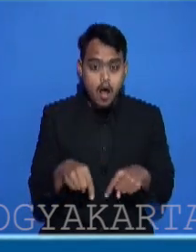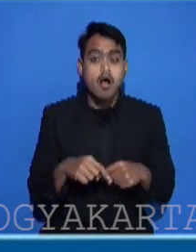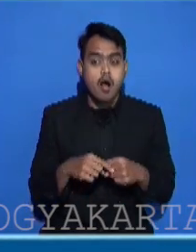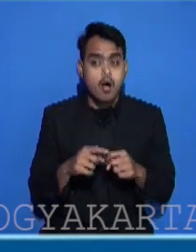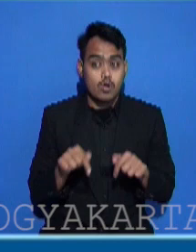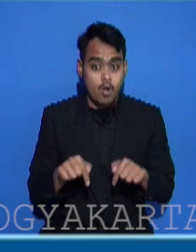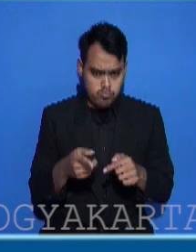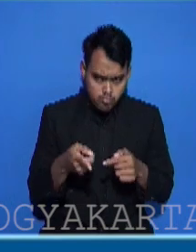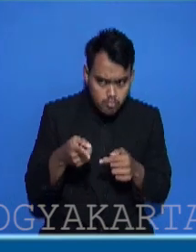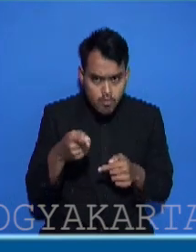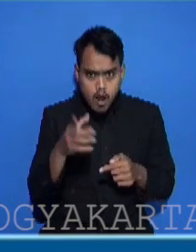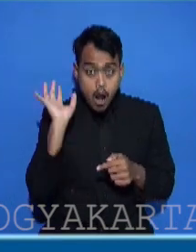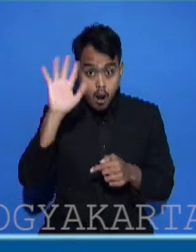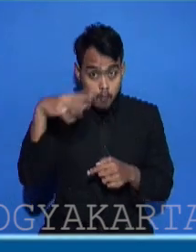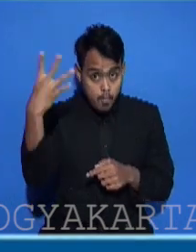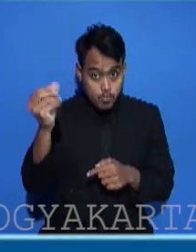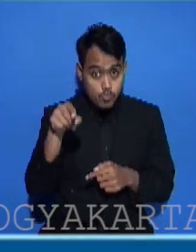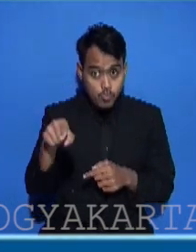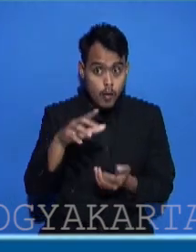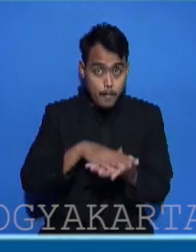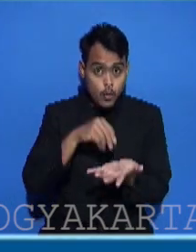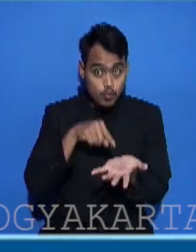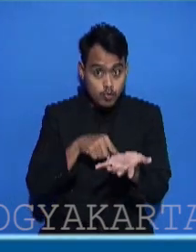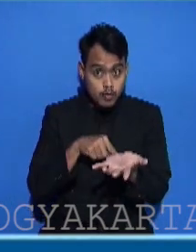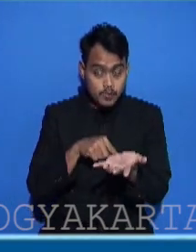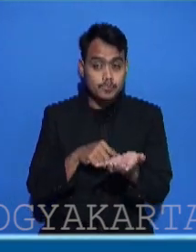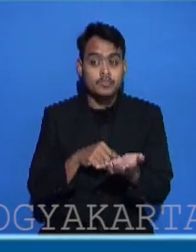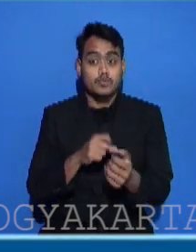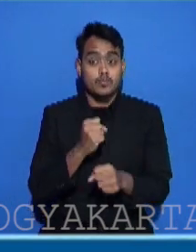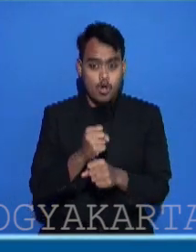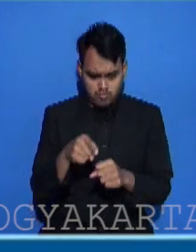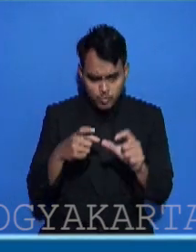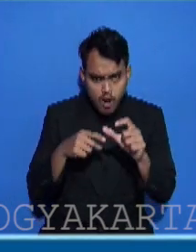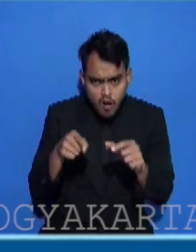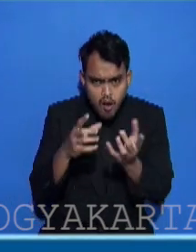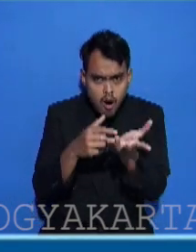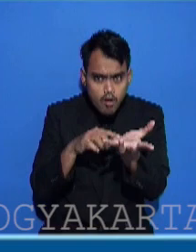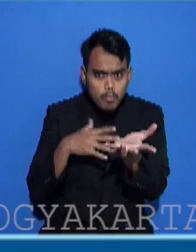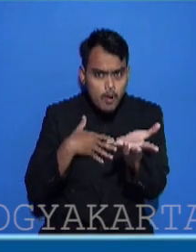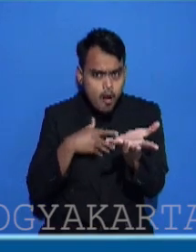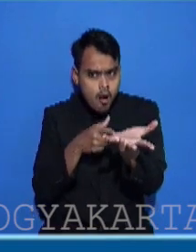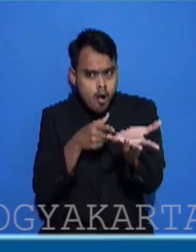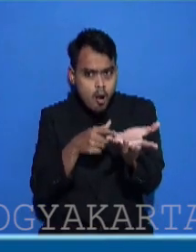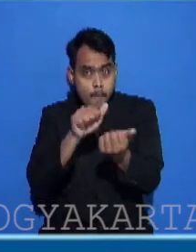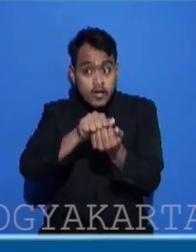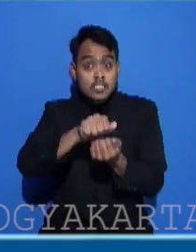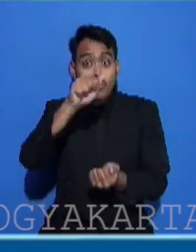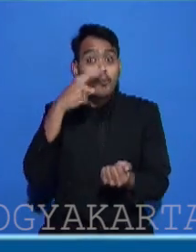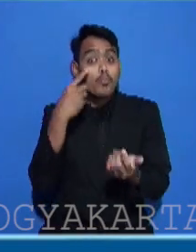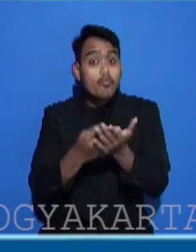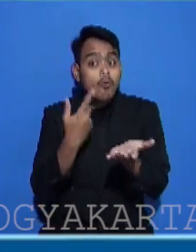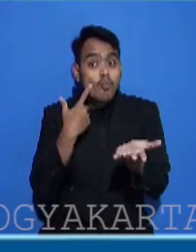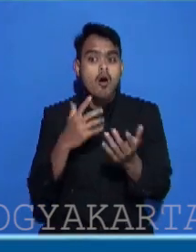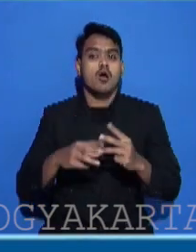lalater perkampungan industri kecil Gunung Sempu nate pikantuk panglembono saking Museum Rekor Indonesia awit wontenipun sawenih